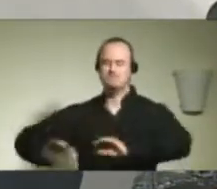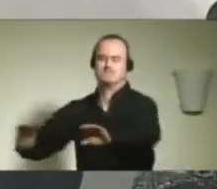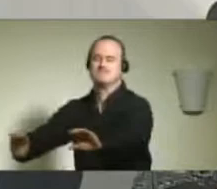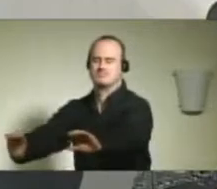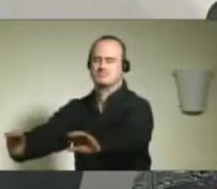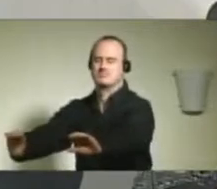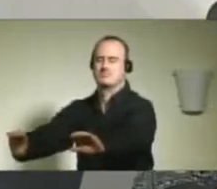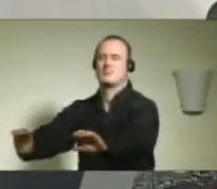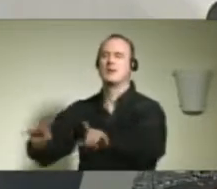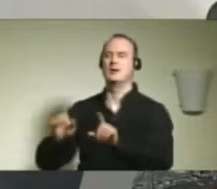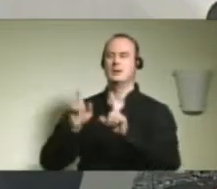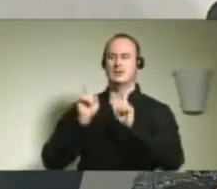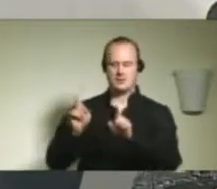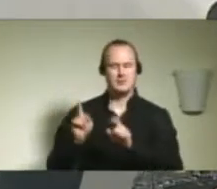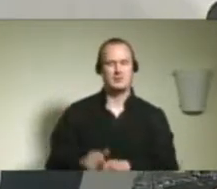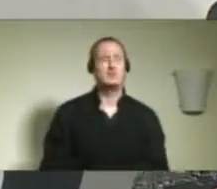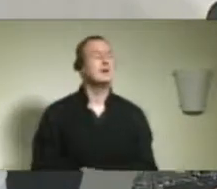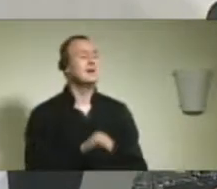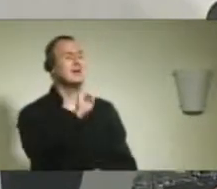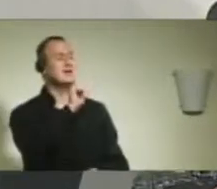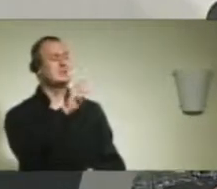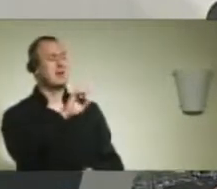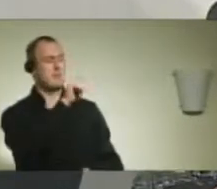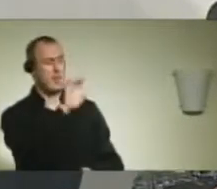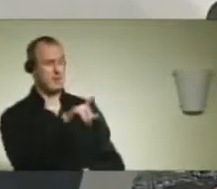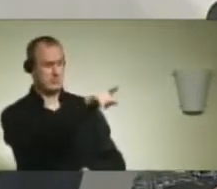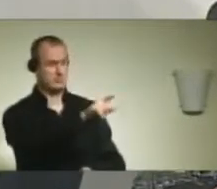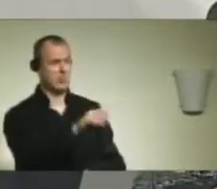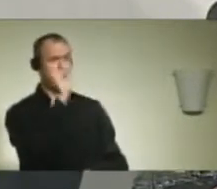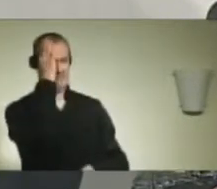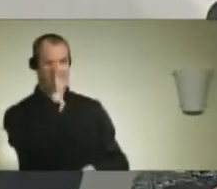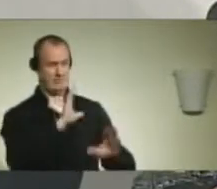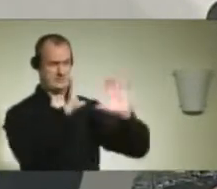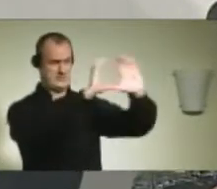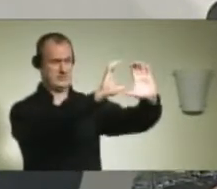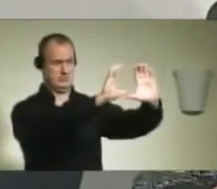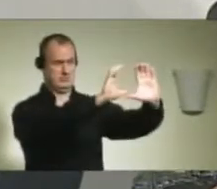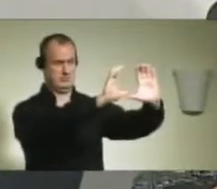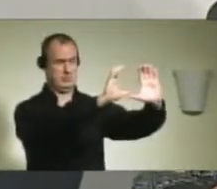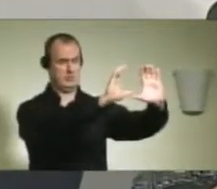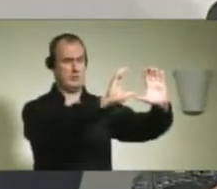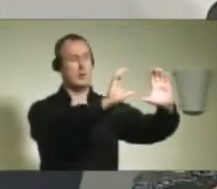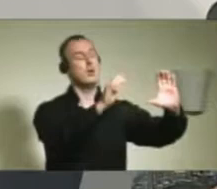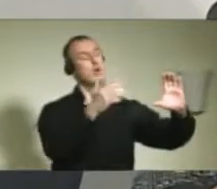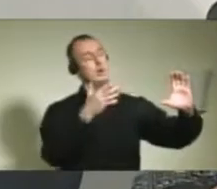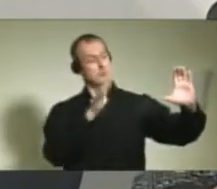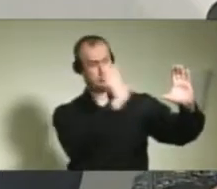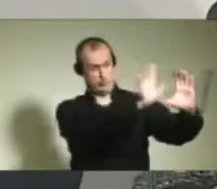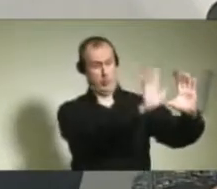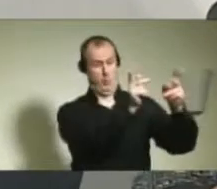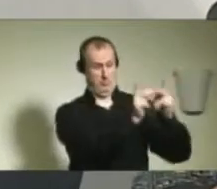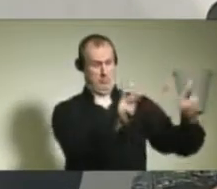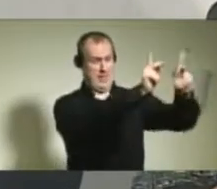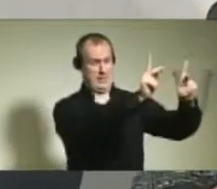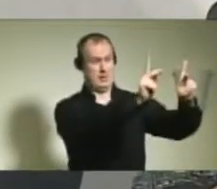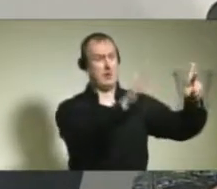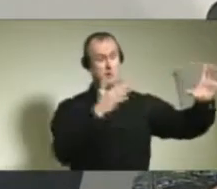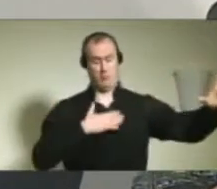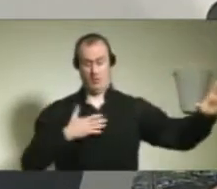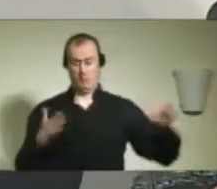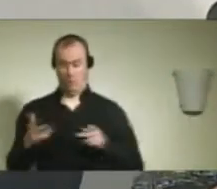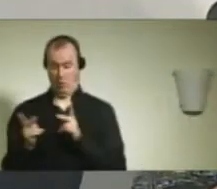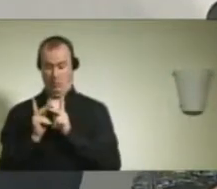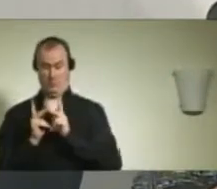Isabelle vient ici de la France et moi j'ai parcouru la même distance pour venir ici. Et moi j'ai traversé